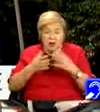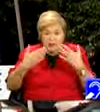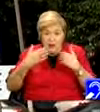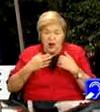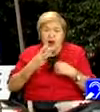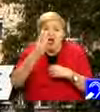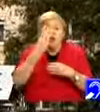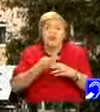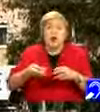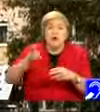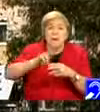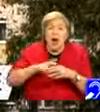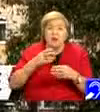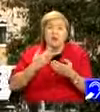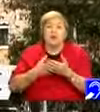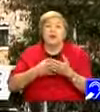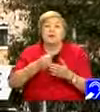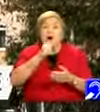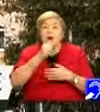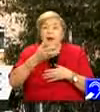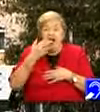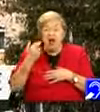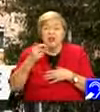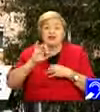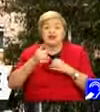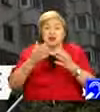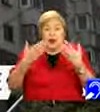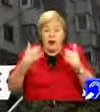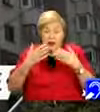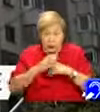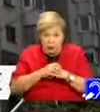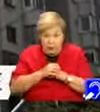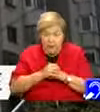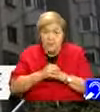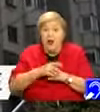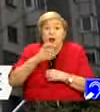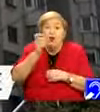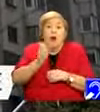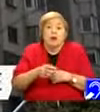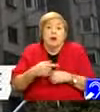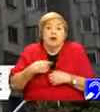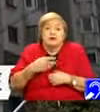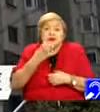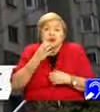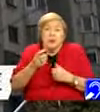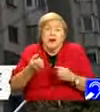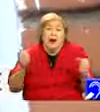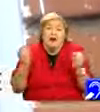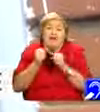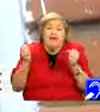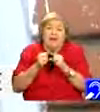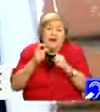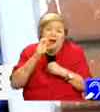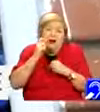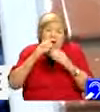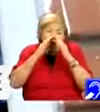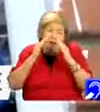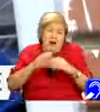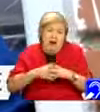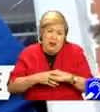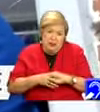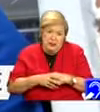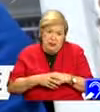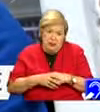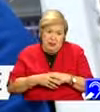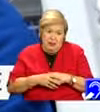trecut pentru căldură și apă caldă. Deocamdată oamenii rabdă de frig în apartamente înghețate. Cum vă descurcați? Păi cum să ne